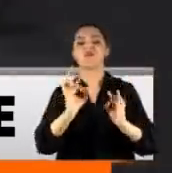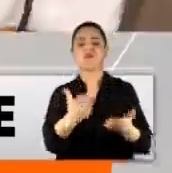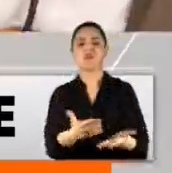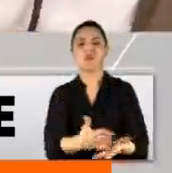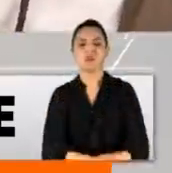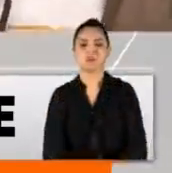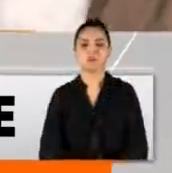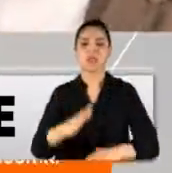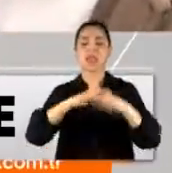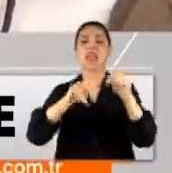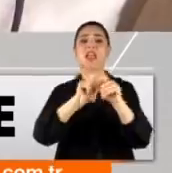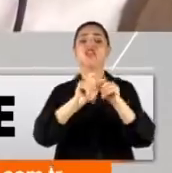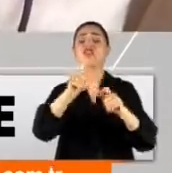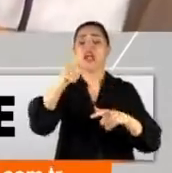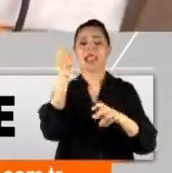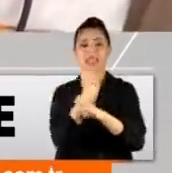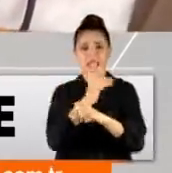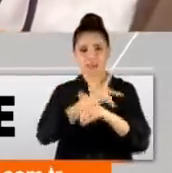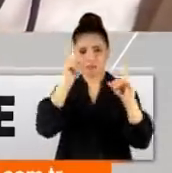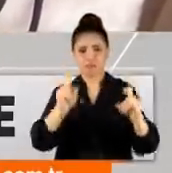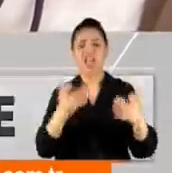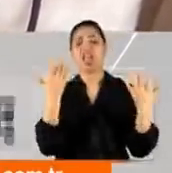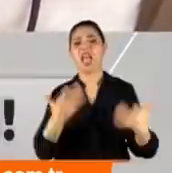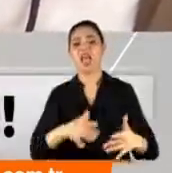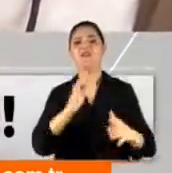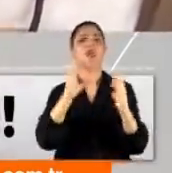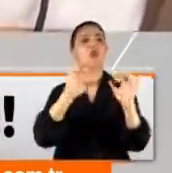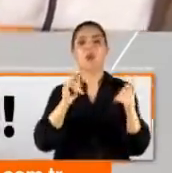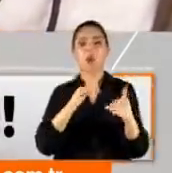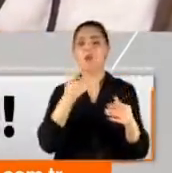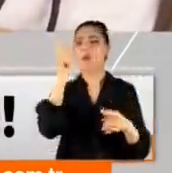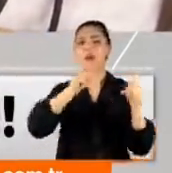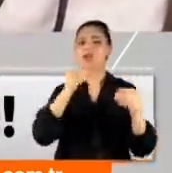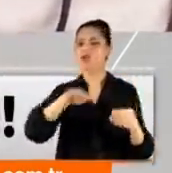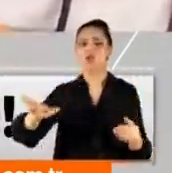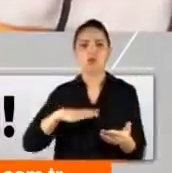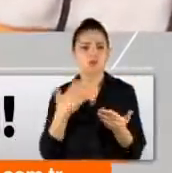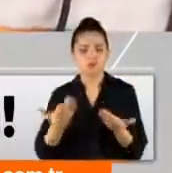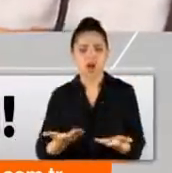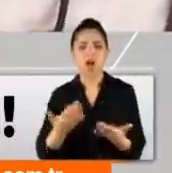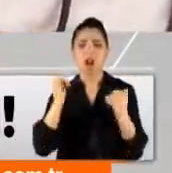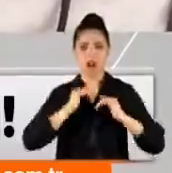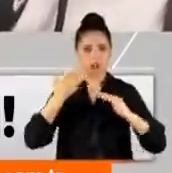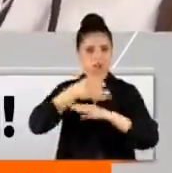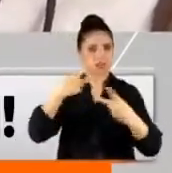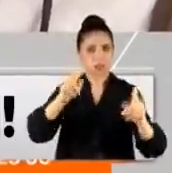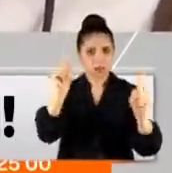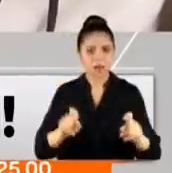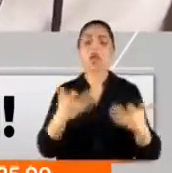değil. İnşaatlar tehlikeli mi? Evet abi. Top oynayabiliyorlar mesela çocuklar. Rahat rahat girebiliyor musun inşaatın